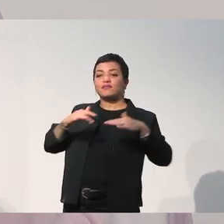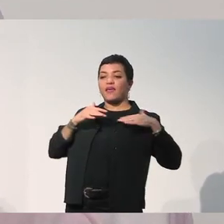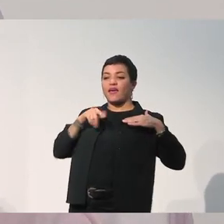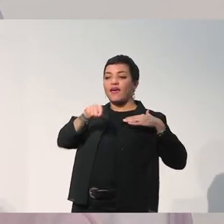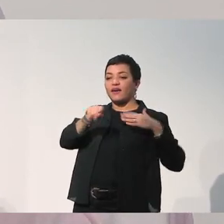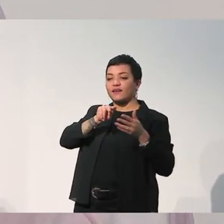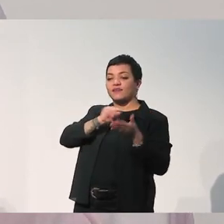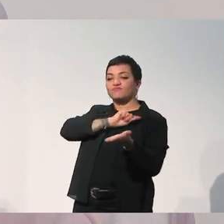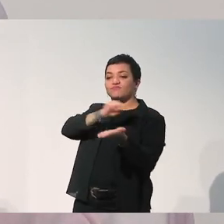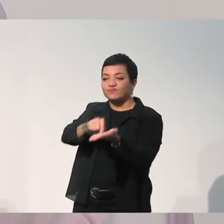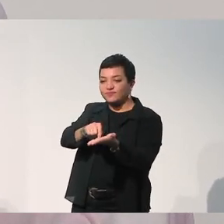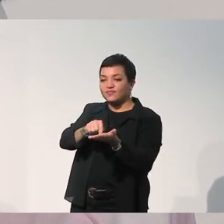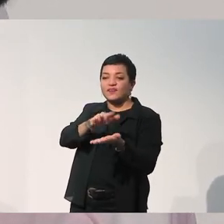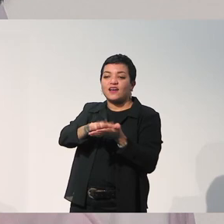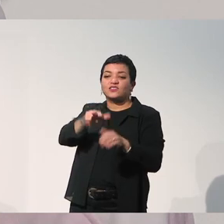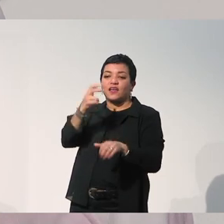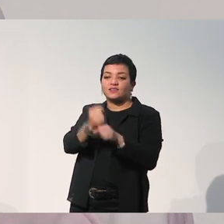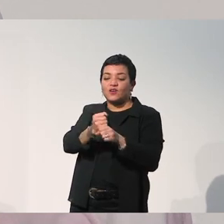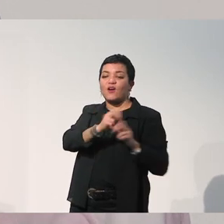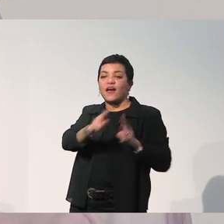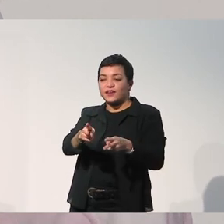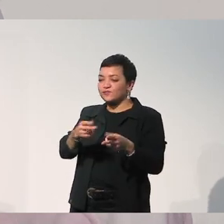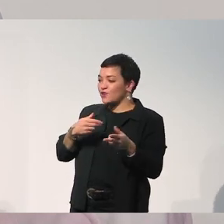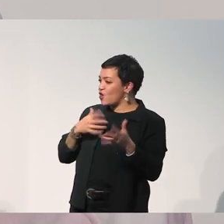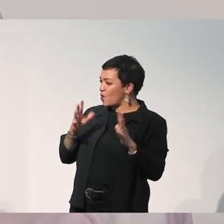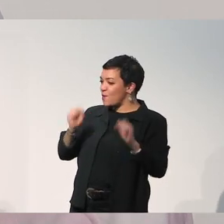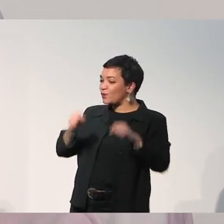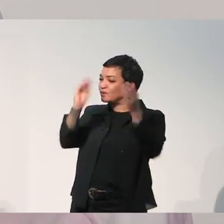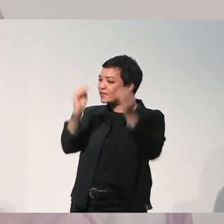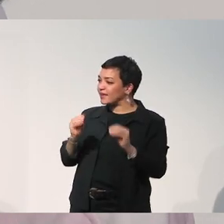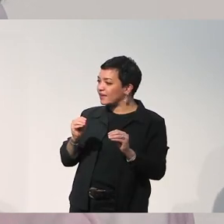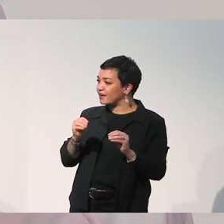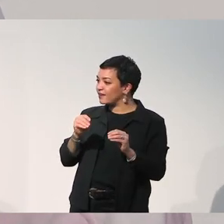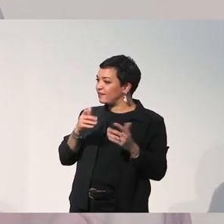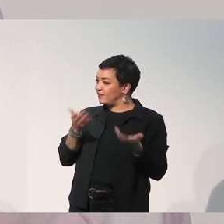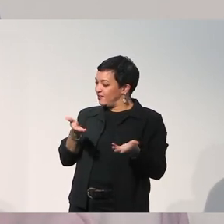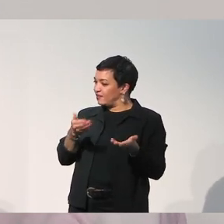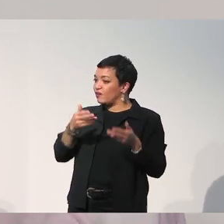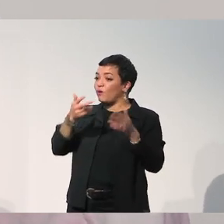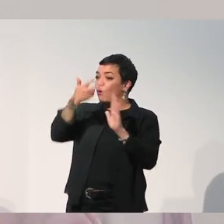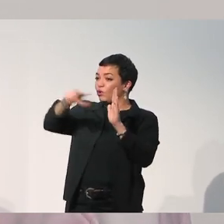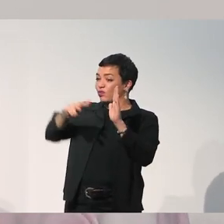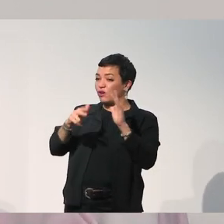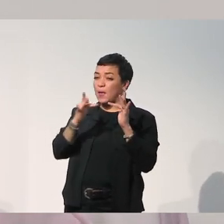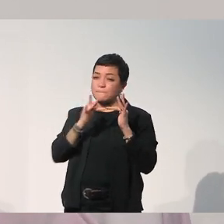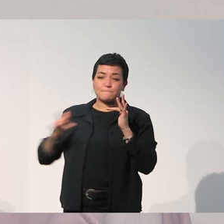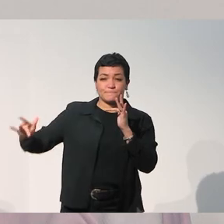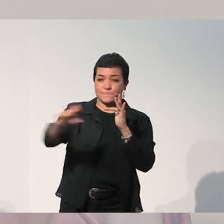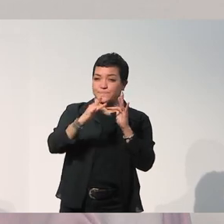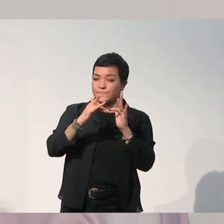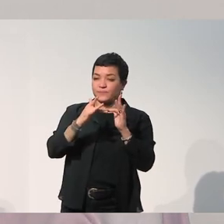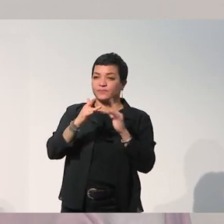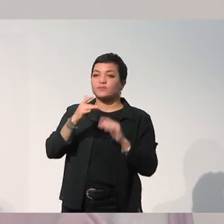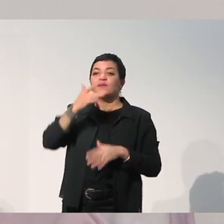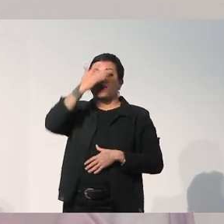Beyrouth Ouest, un jour de combat, une station que les familles désertent en automne, et d'un seul coup l'été qui est à